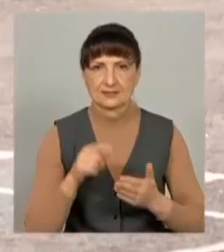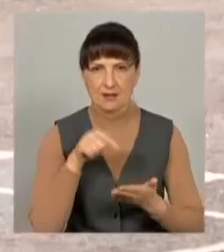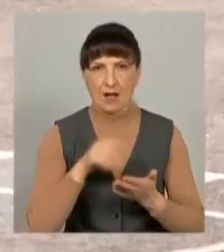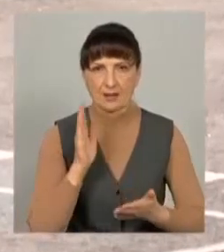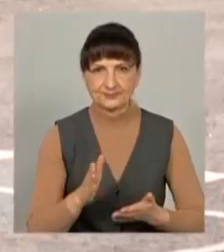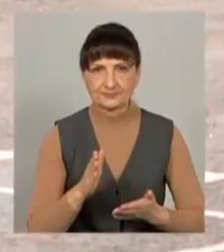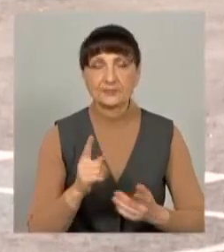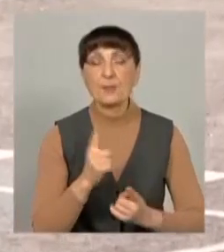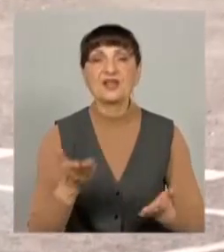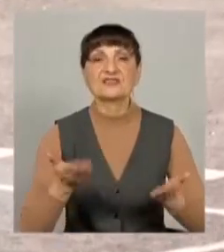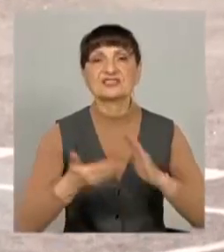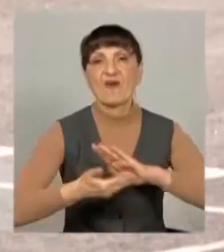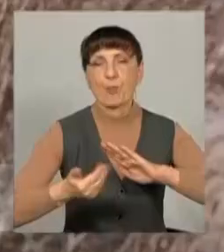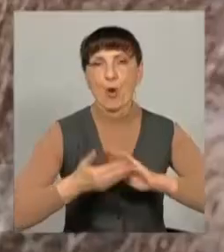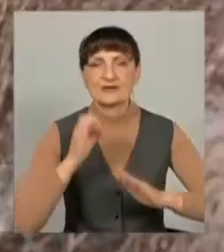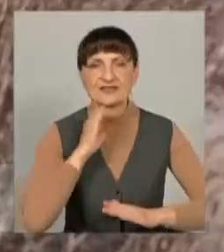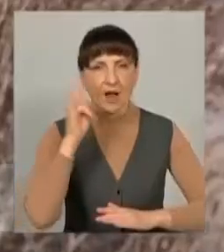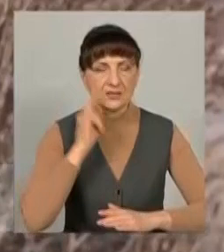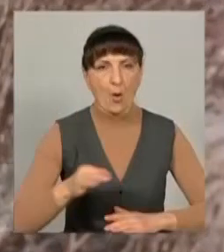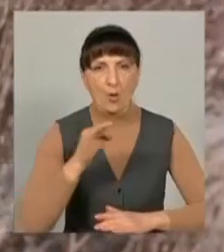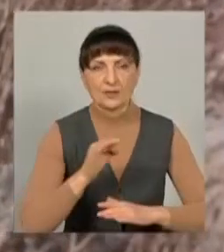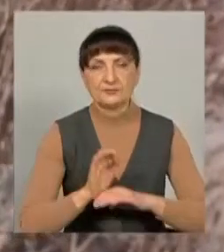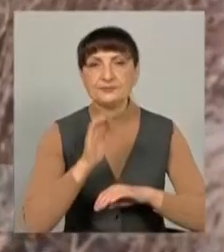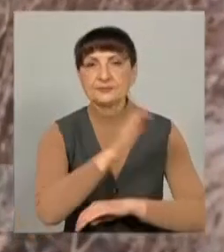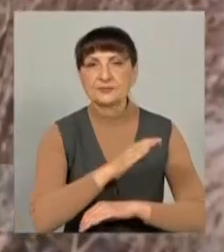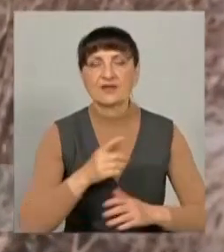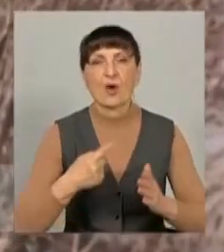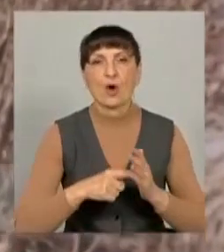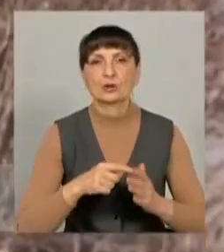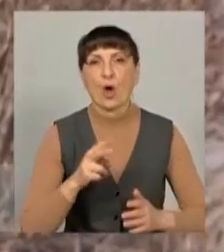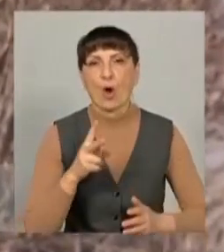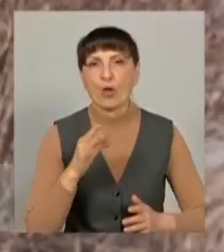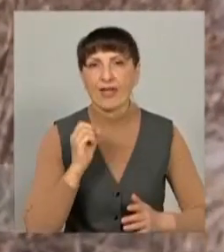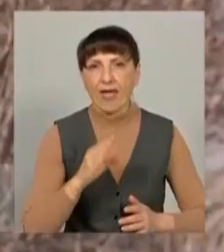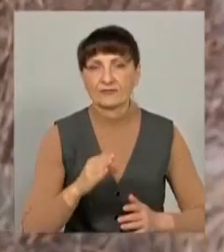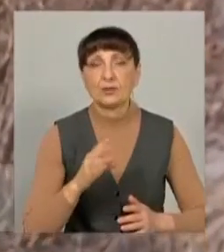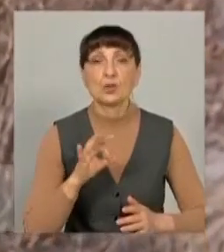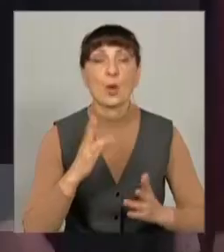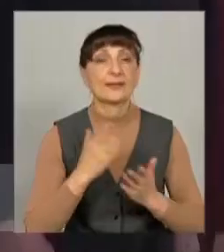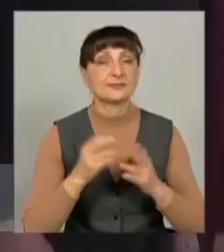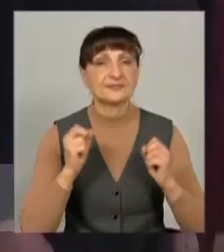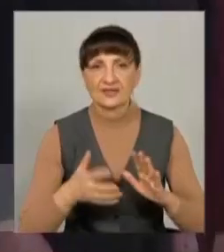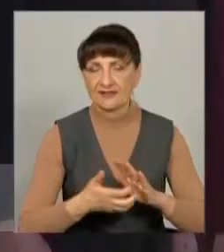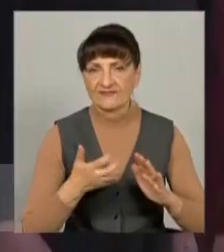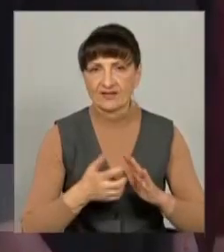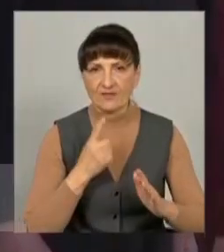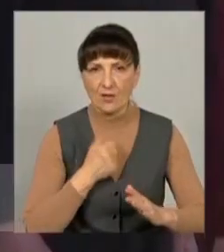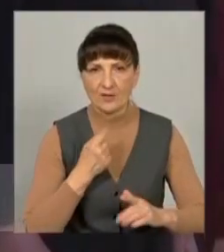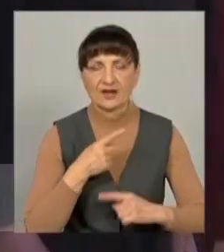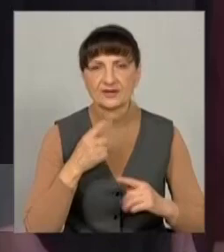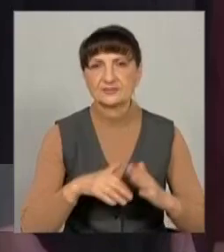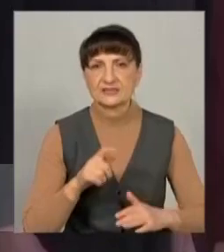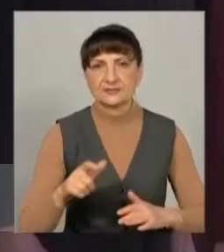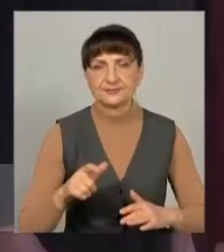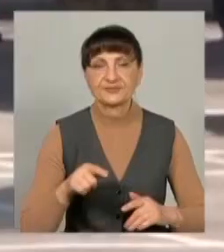Первый сбор призывников из Североказахстанской области отправляют на службу в город Кунаев. Впрочем, есть риск недобора солдат, признаются специалисты.